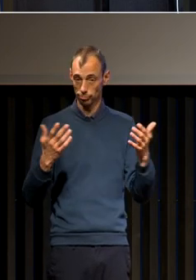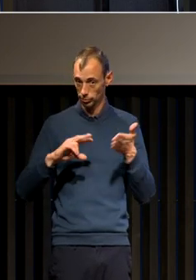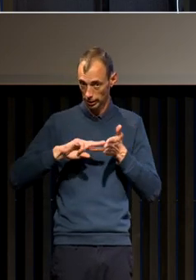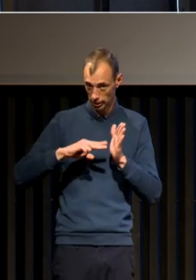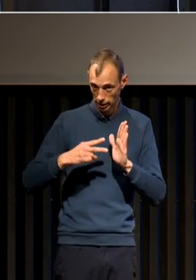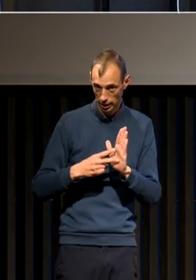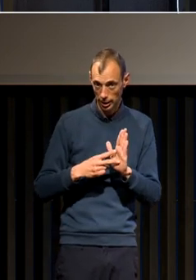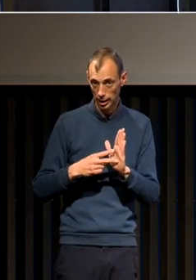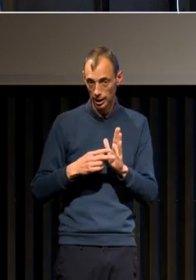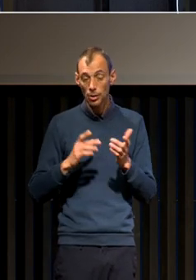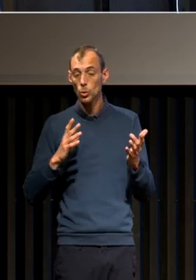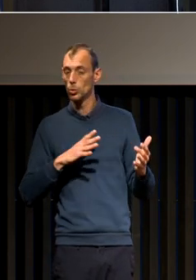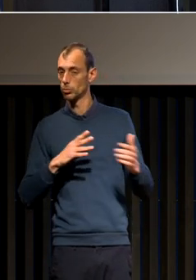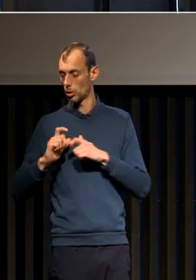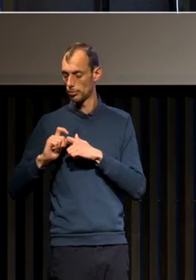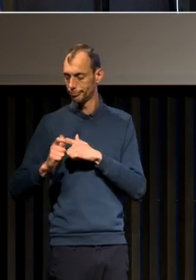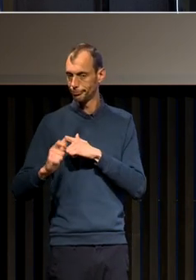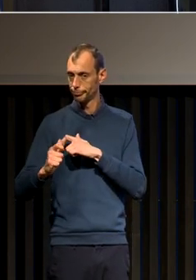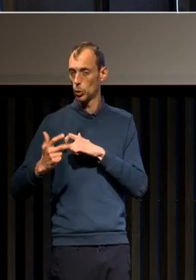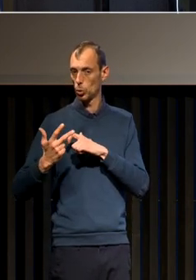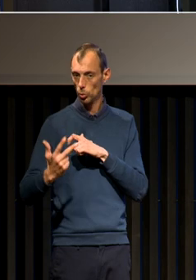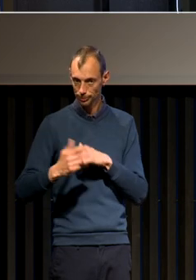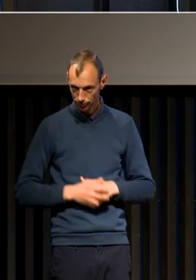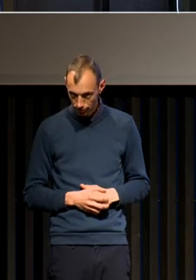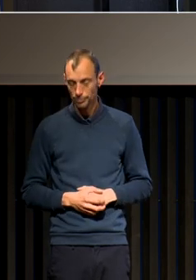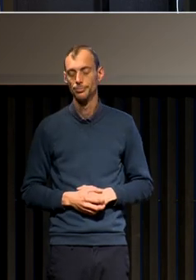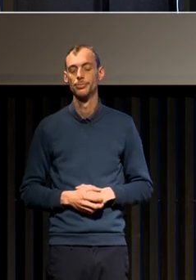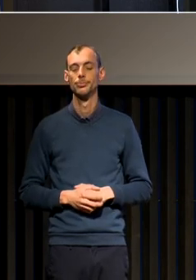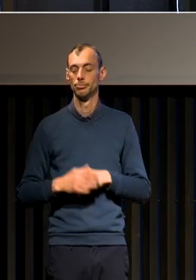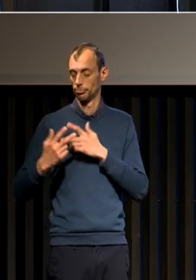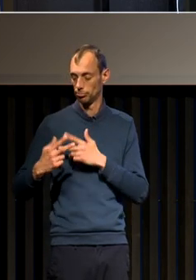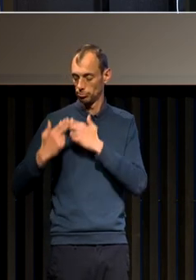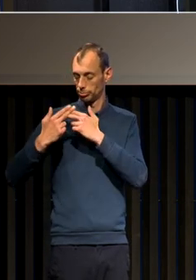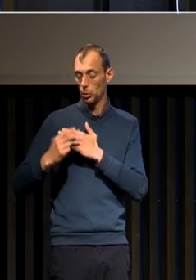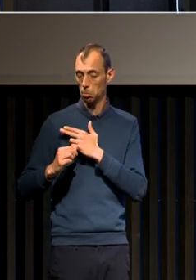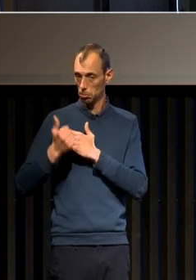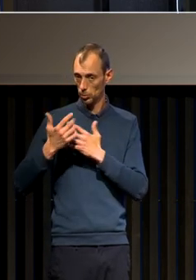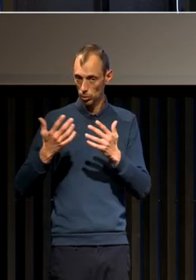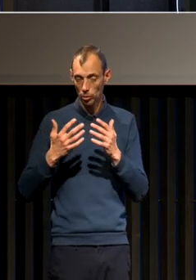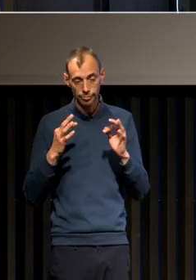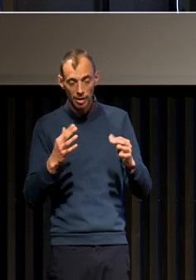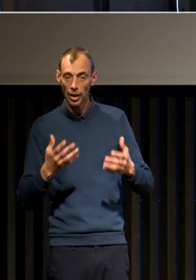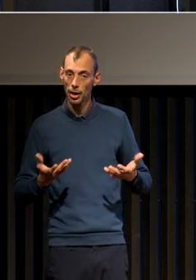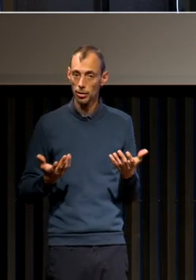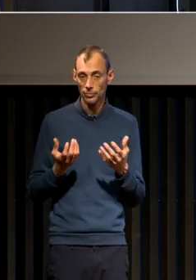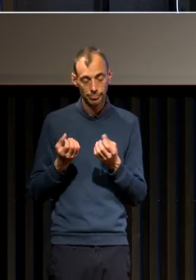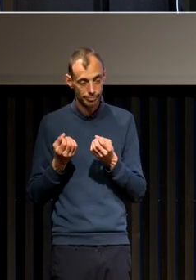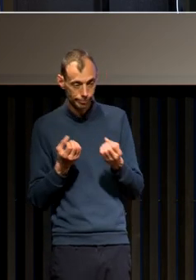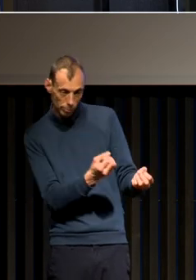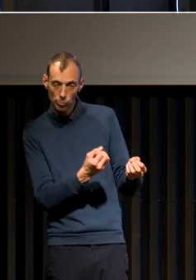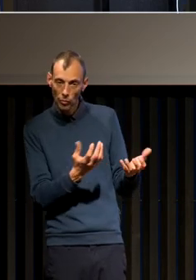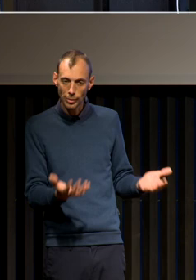trois étapes. Première étape, l'étape de stimulation de l'ovulation, qui permet